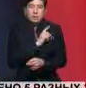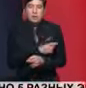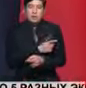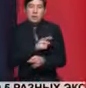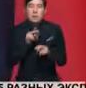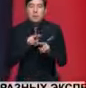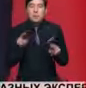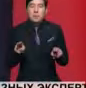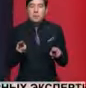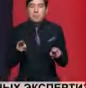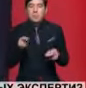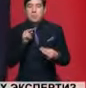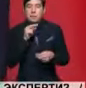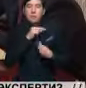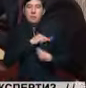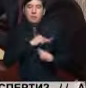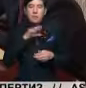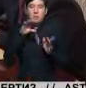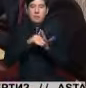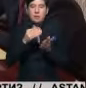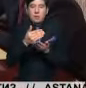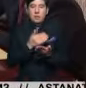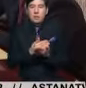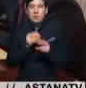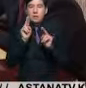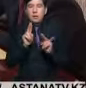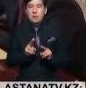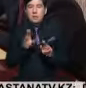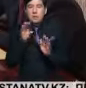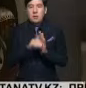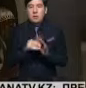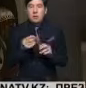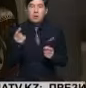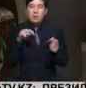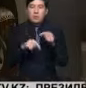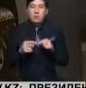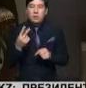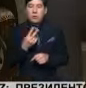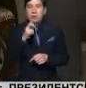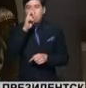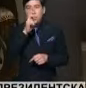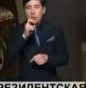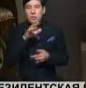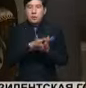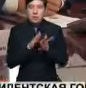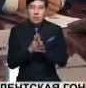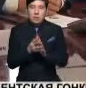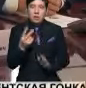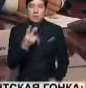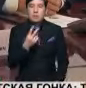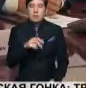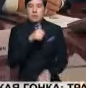межпарламентского сотрудничества. Председатель Мажилиса подчеркнул, что главной задачей парламентариев обеих стран является законодательное обеспечение договоренности глав двух